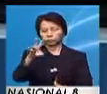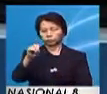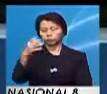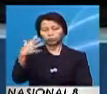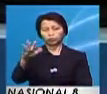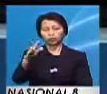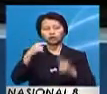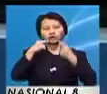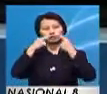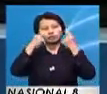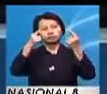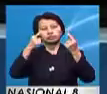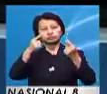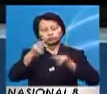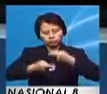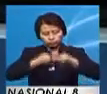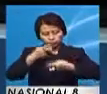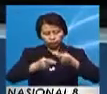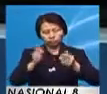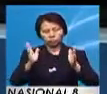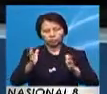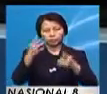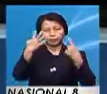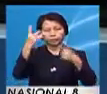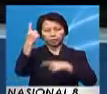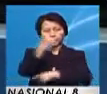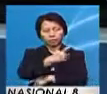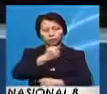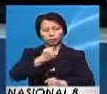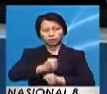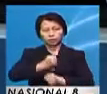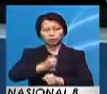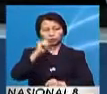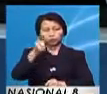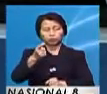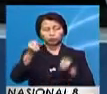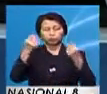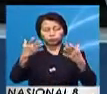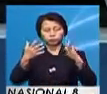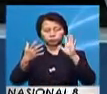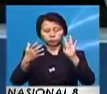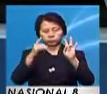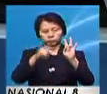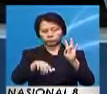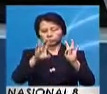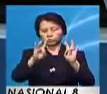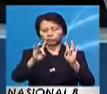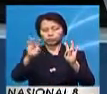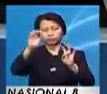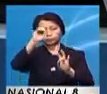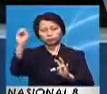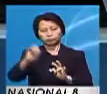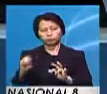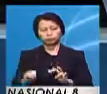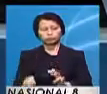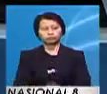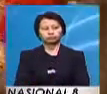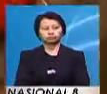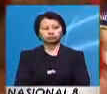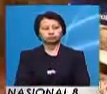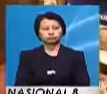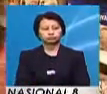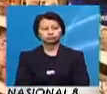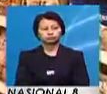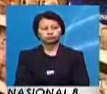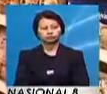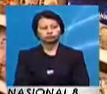2015 yang berjaya diproses dalam tempoh 14 hari bekerja hanya sebanyak 7.8%.